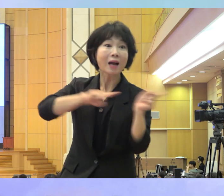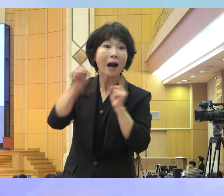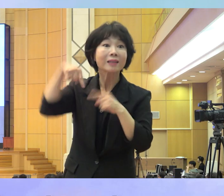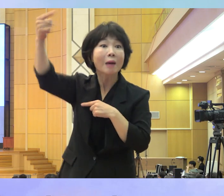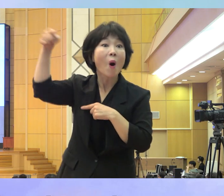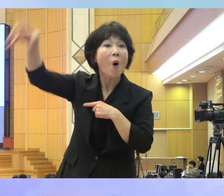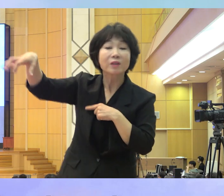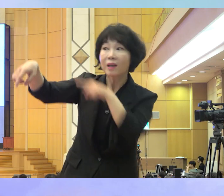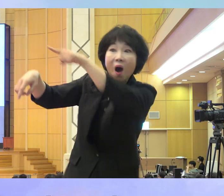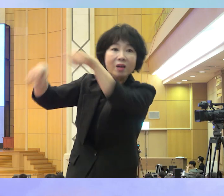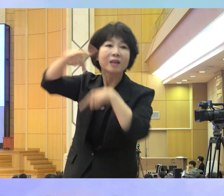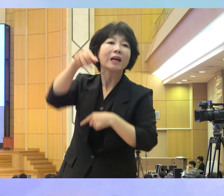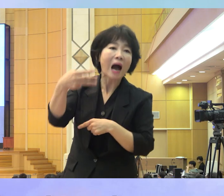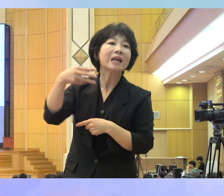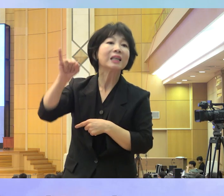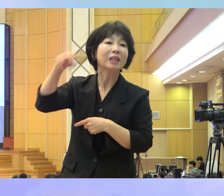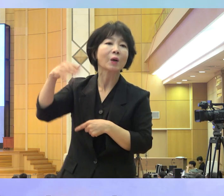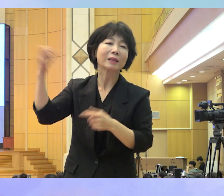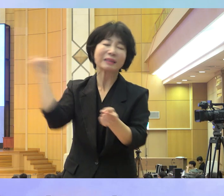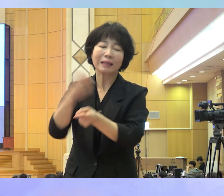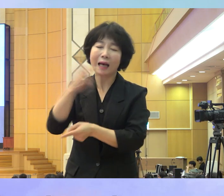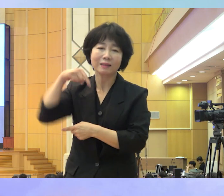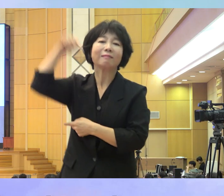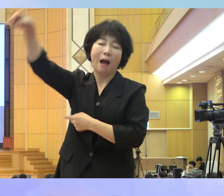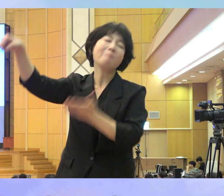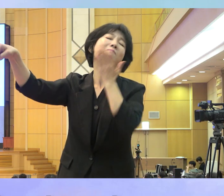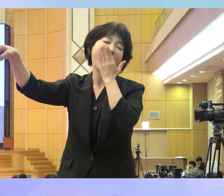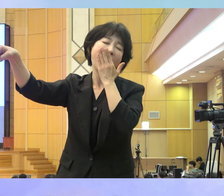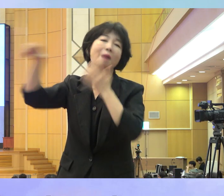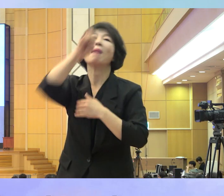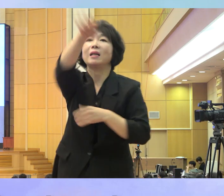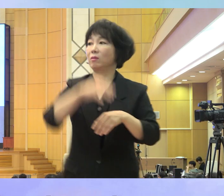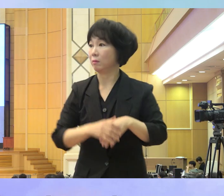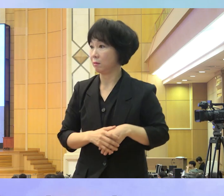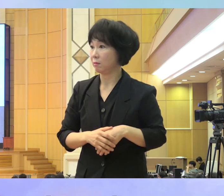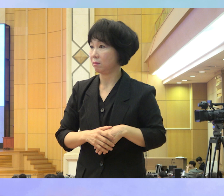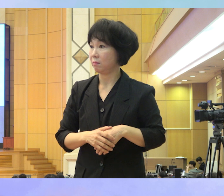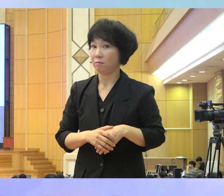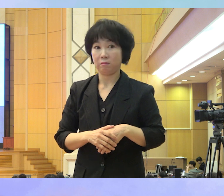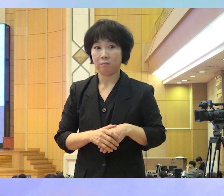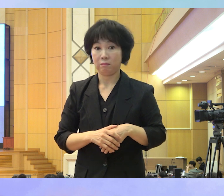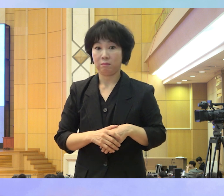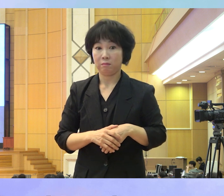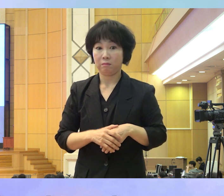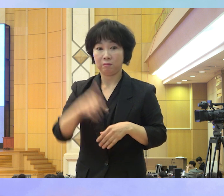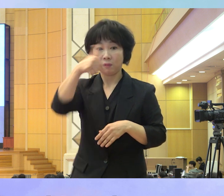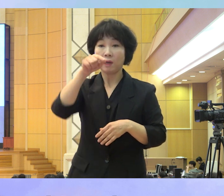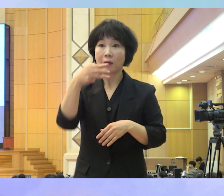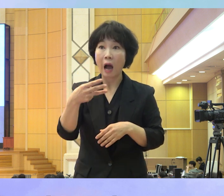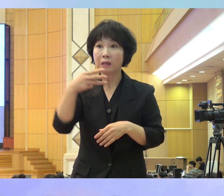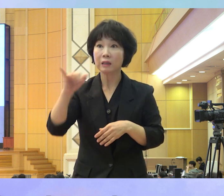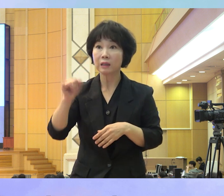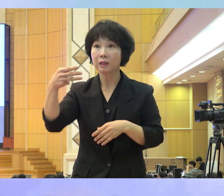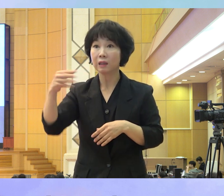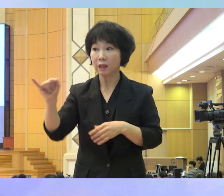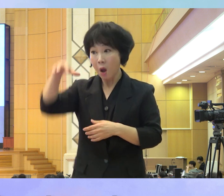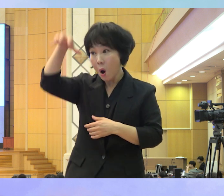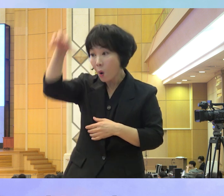갈릴리로. 다른 지역을 가지 않고 갈릴리로 가리라. 갈릴리로 가리라. 이렇게 갈릴리가 중요한